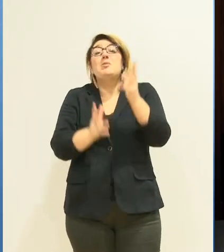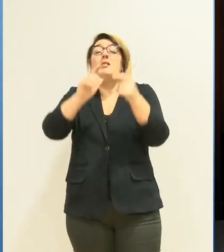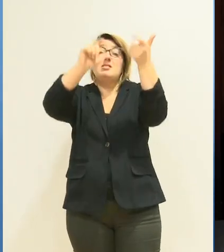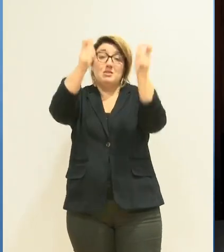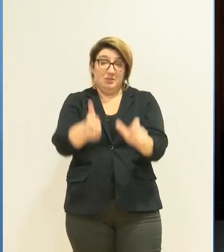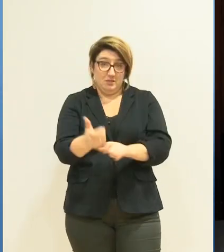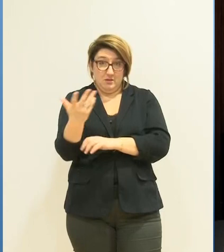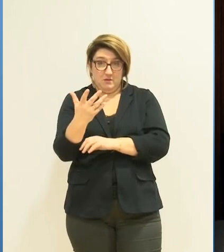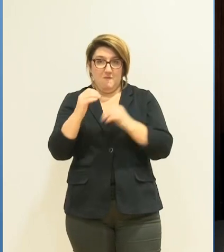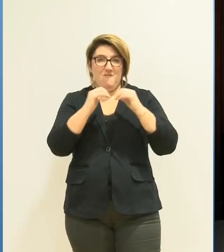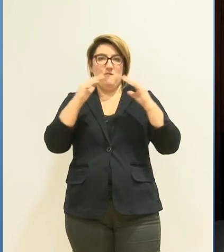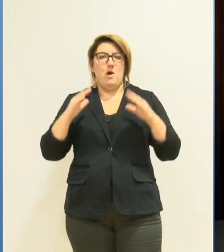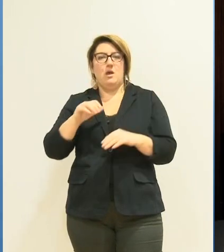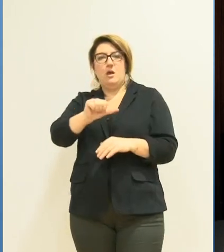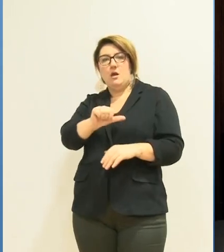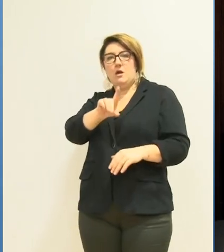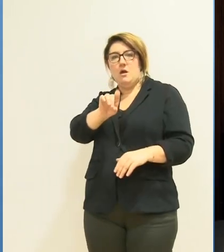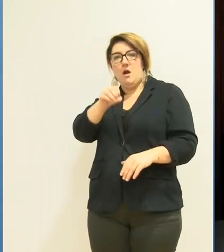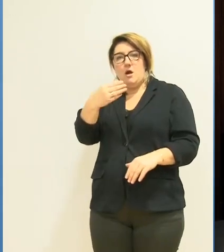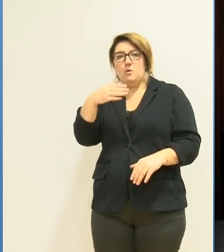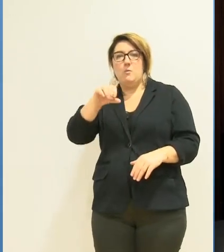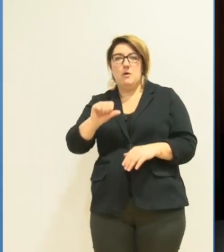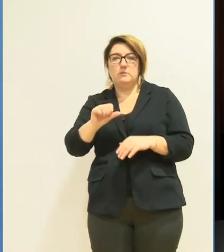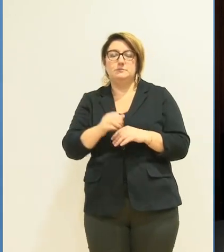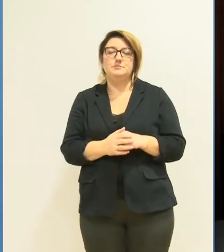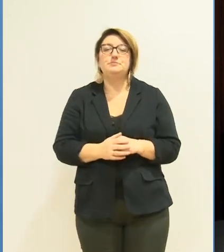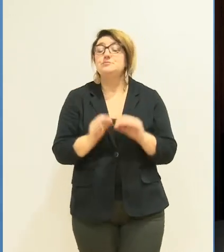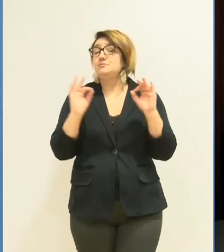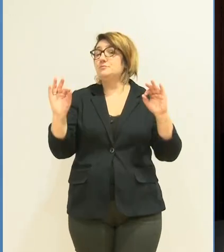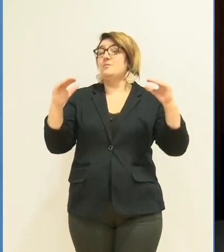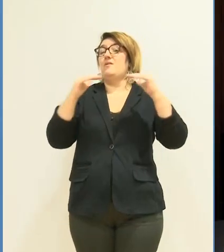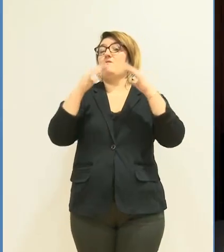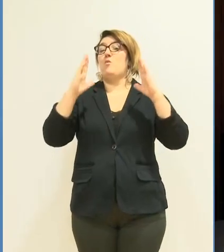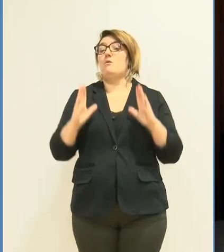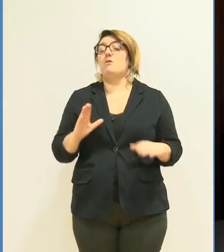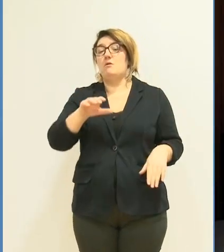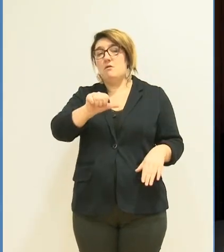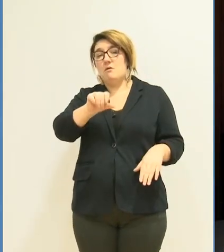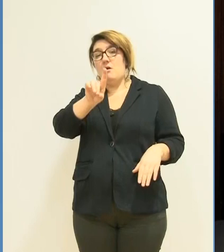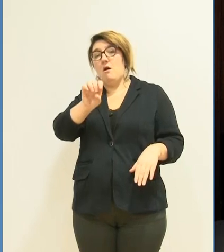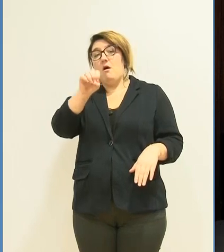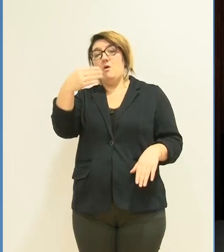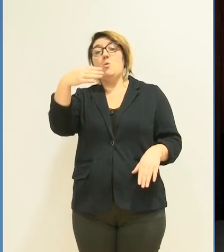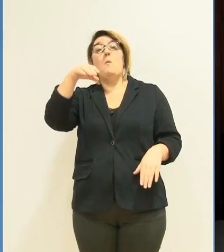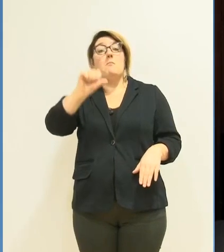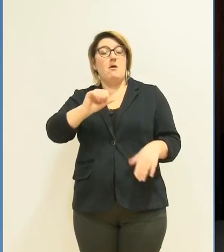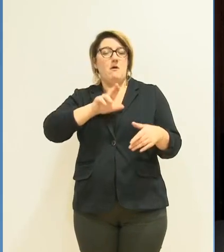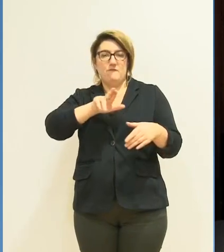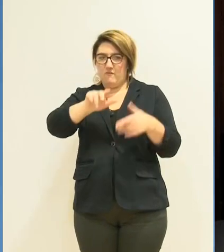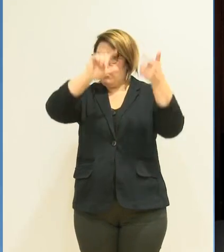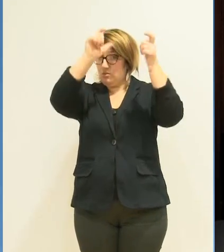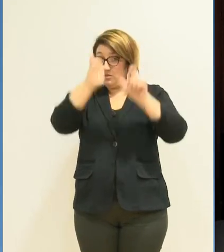le foyer adoma alors effectivement le foyer adoma va être effectivement démoli